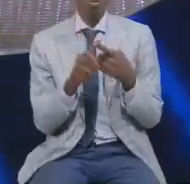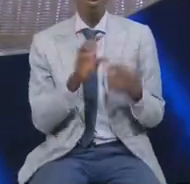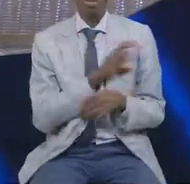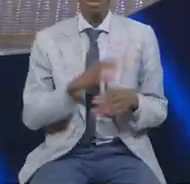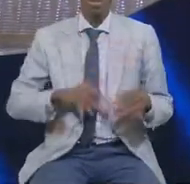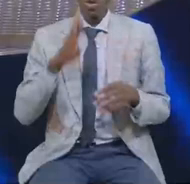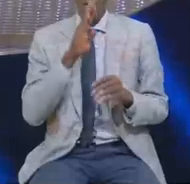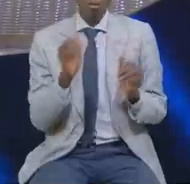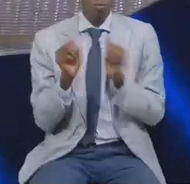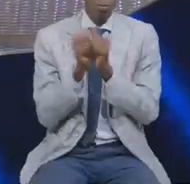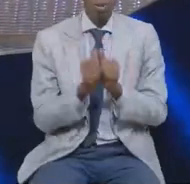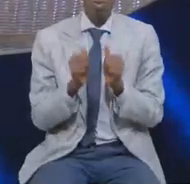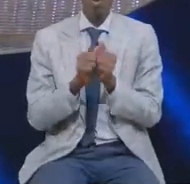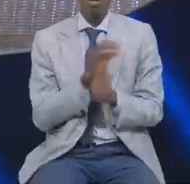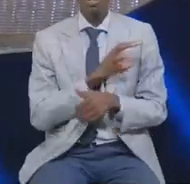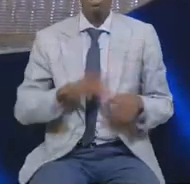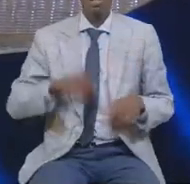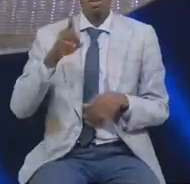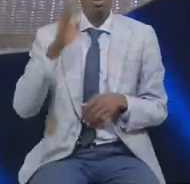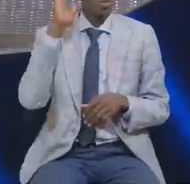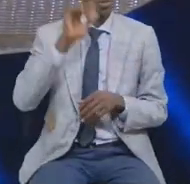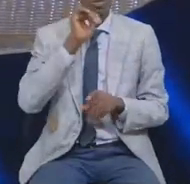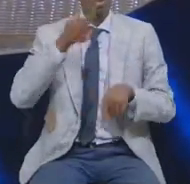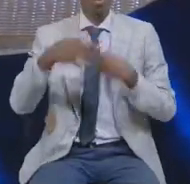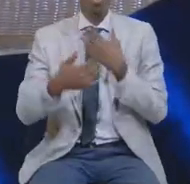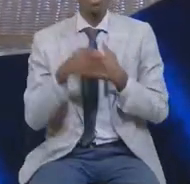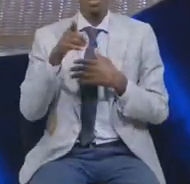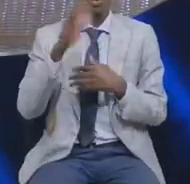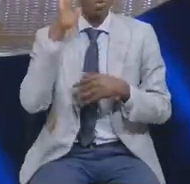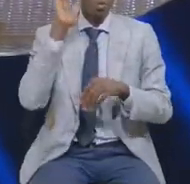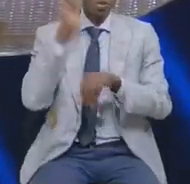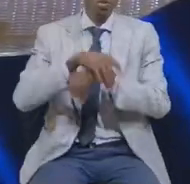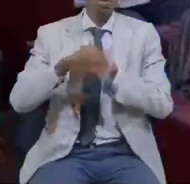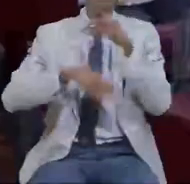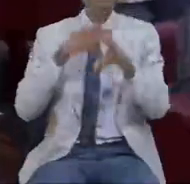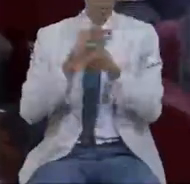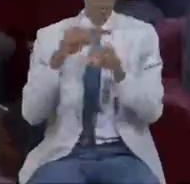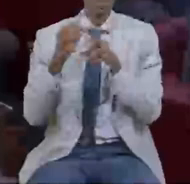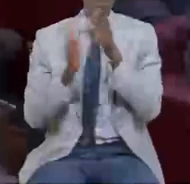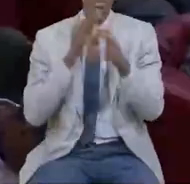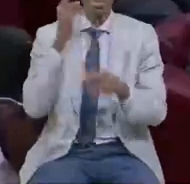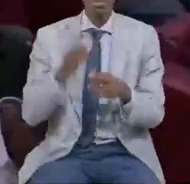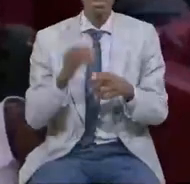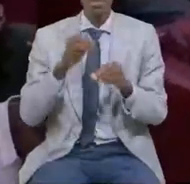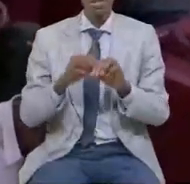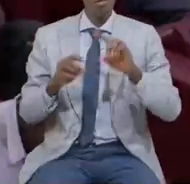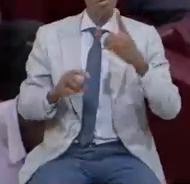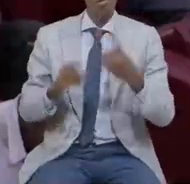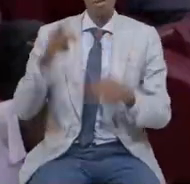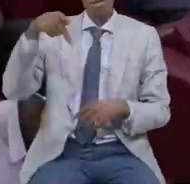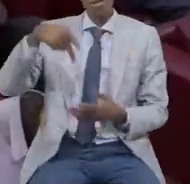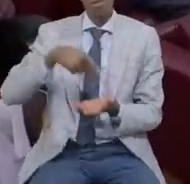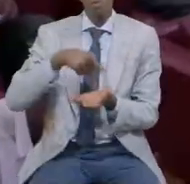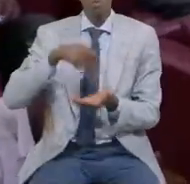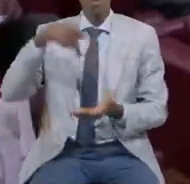Christ et tu ne vas pas faire demi-tour, tu ne vas pas faire votre face, tu